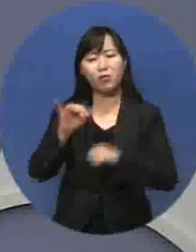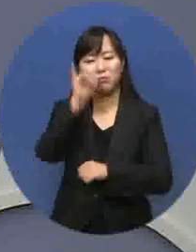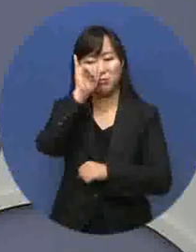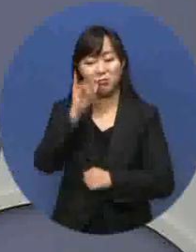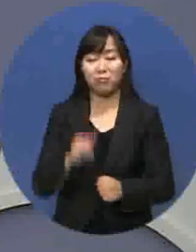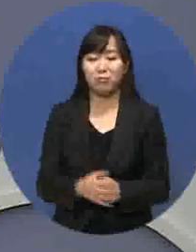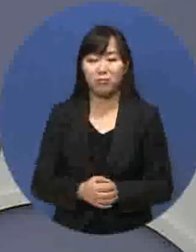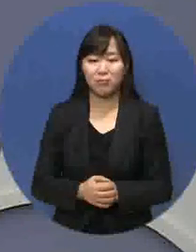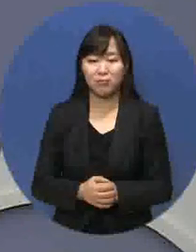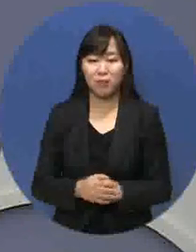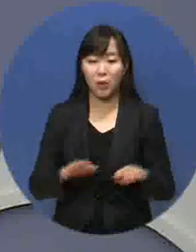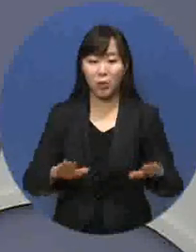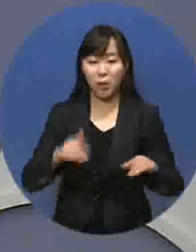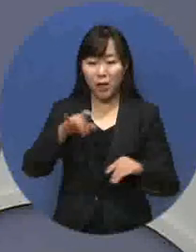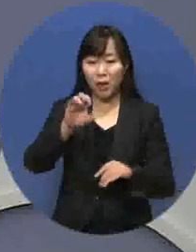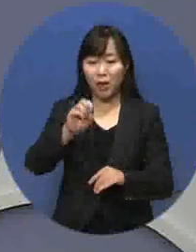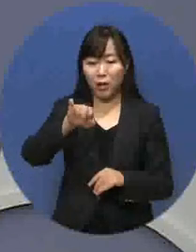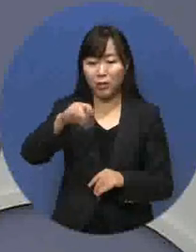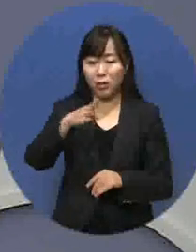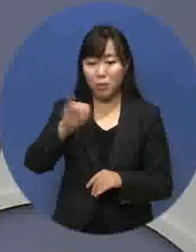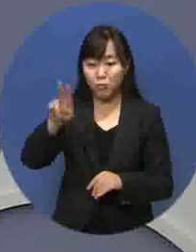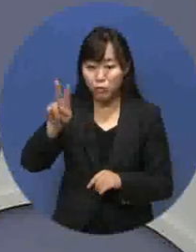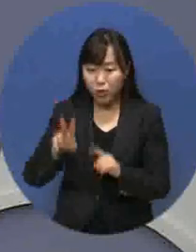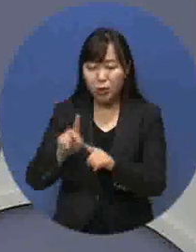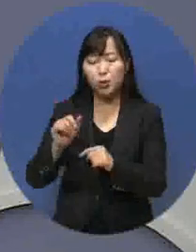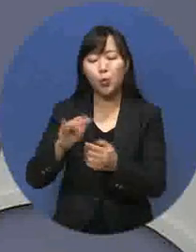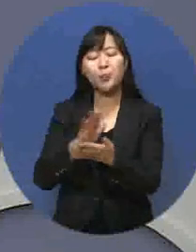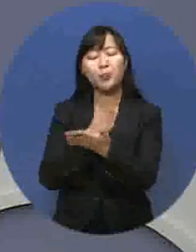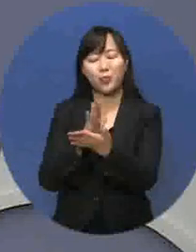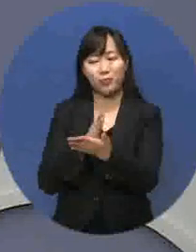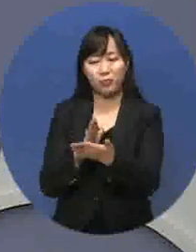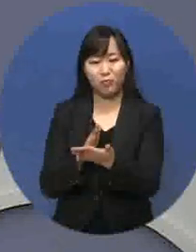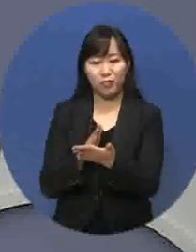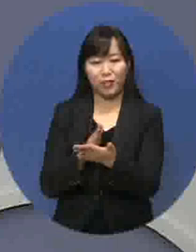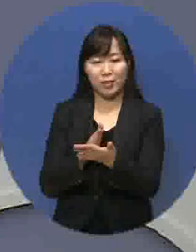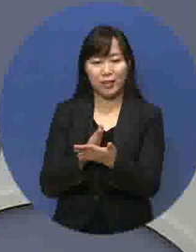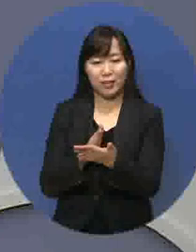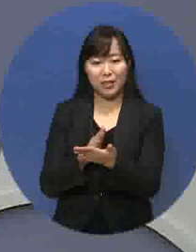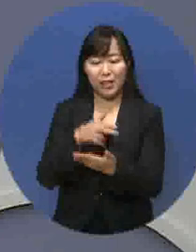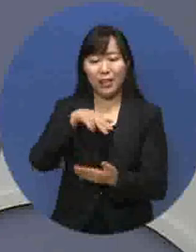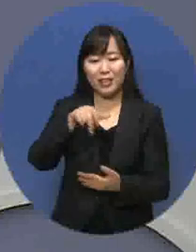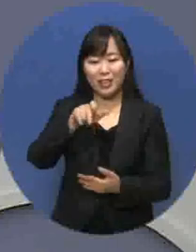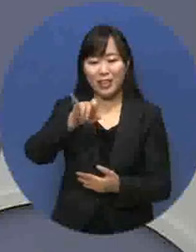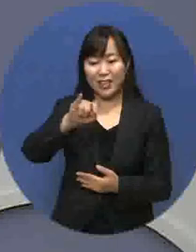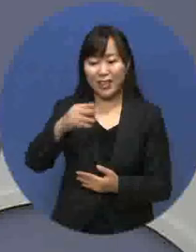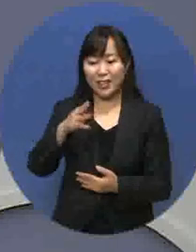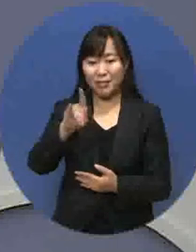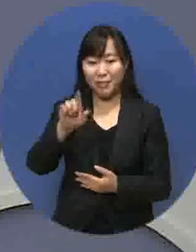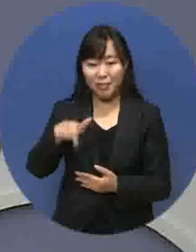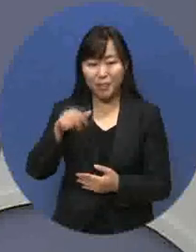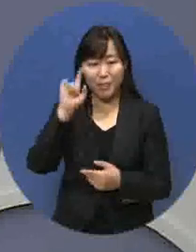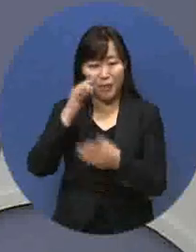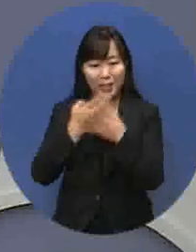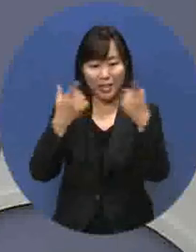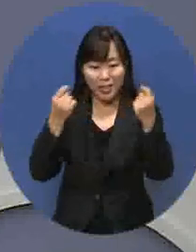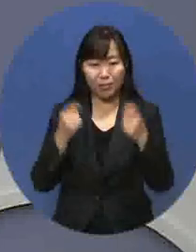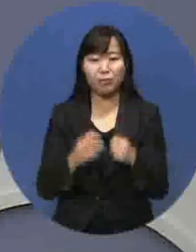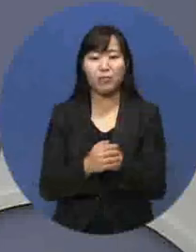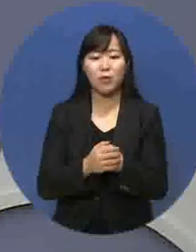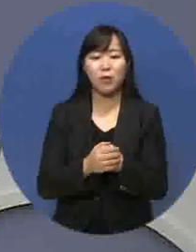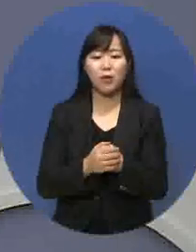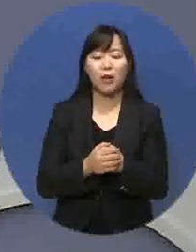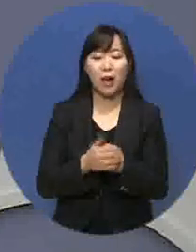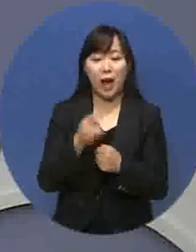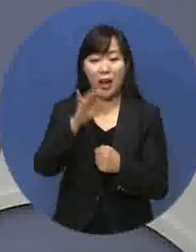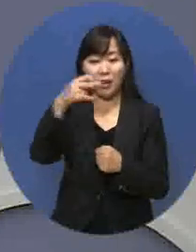보이는데 이번에 이제 강철비 2에서는 이제 좀 나눴어요. 네. 지킬 박사 화이드처럼 이게 지금 이제 우리가 북한의 지도부를